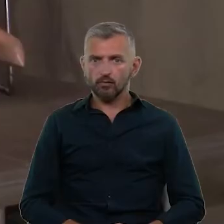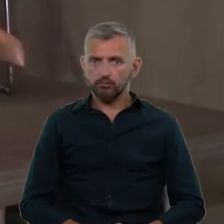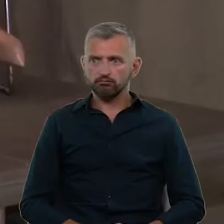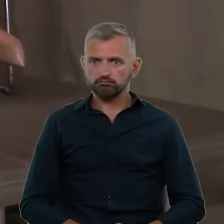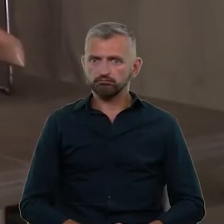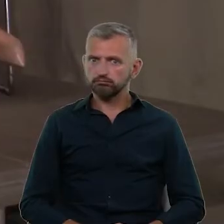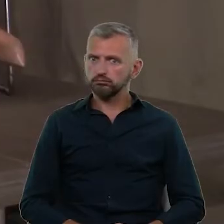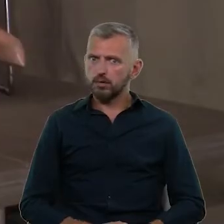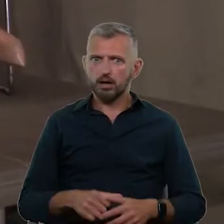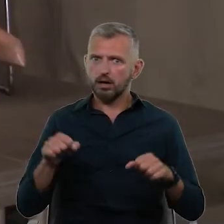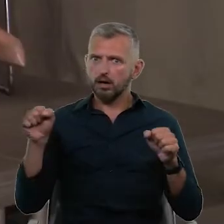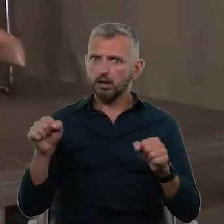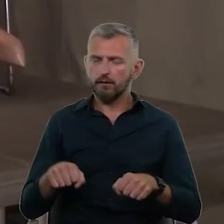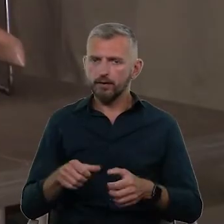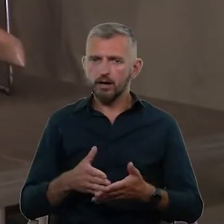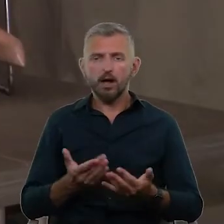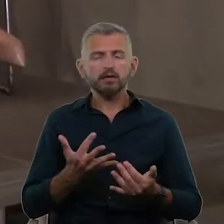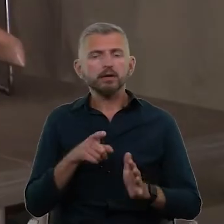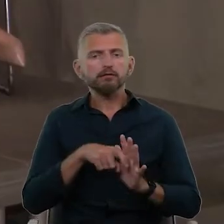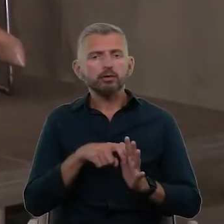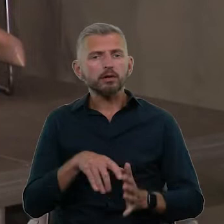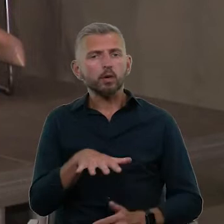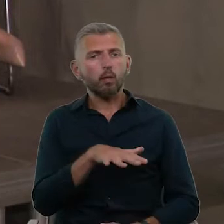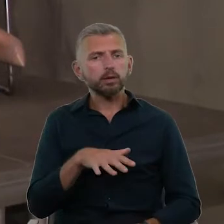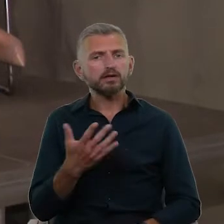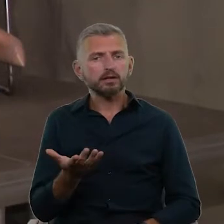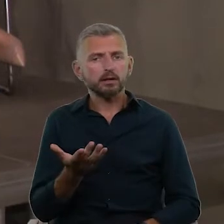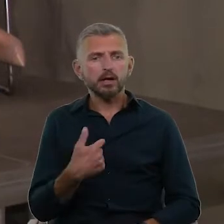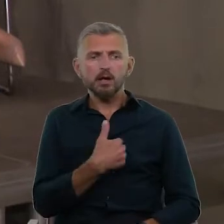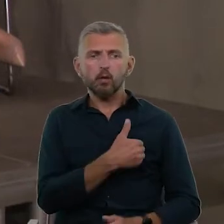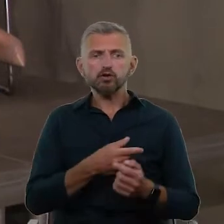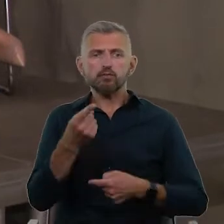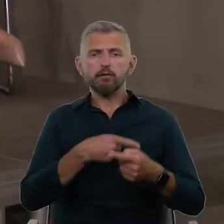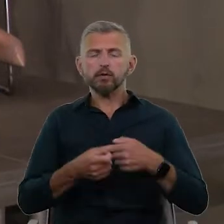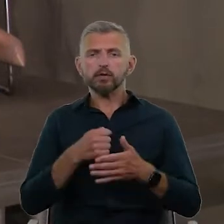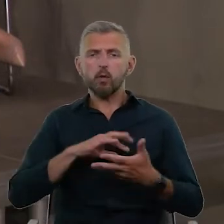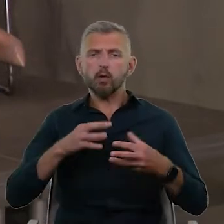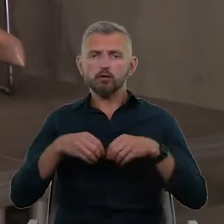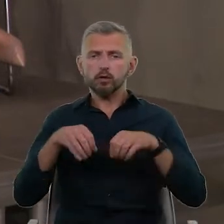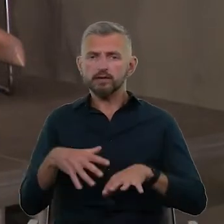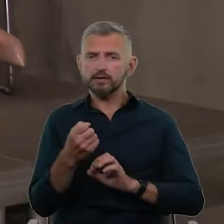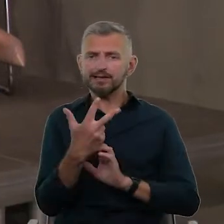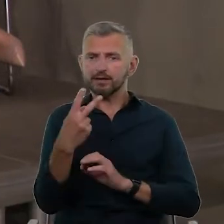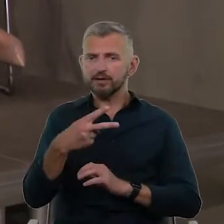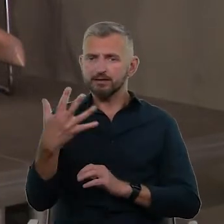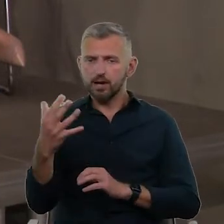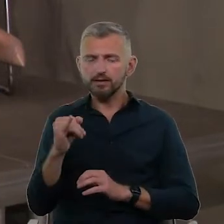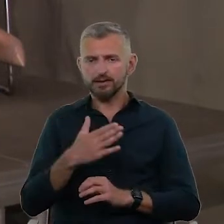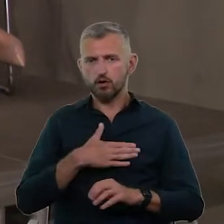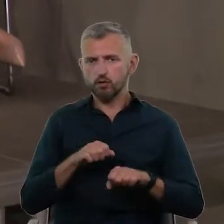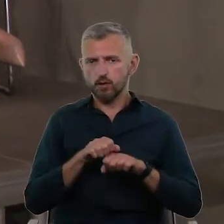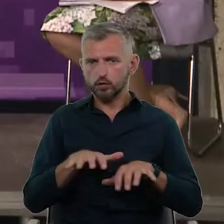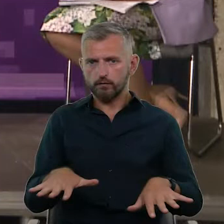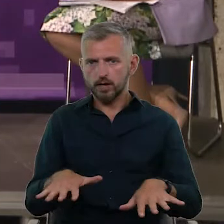Багато. І скільки у Донецькій області. І тут я ще хочу повернутися до резолюції 1325 і до нашого виживання.